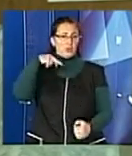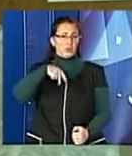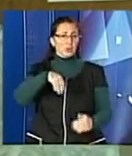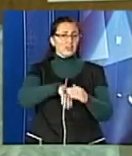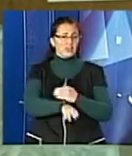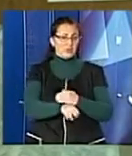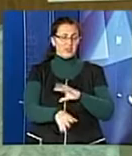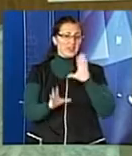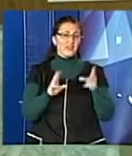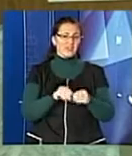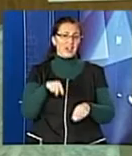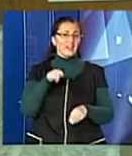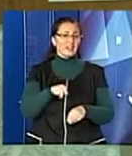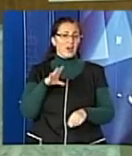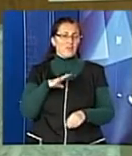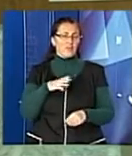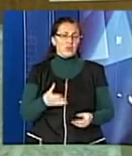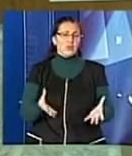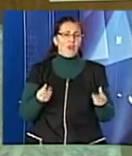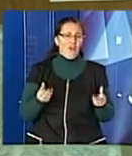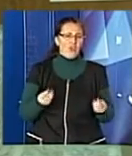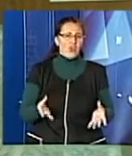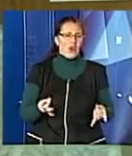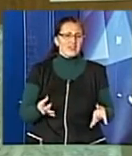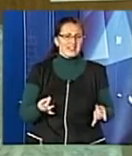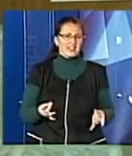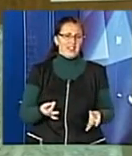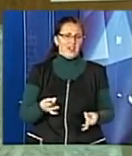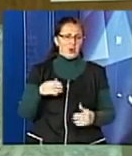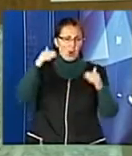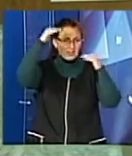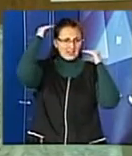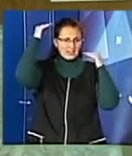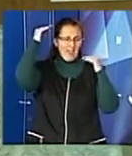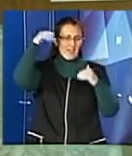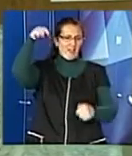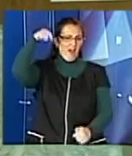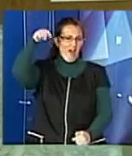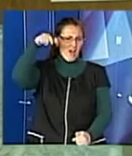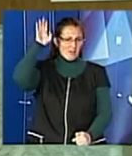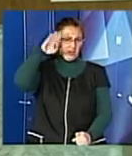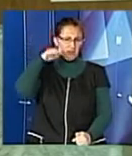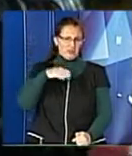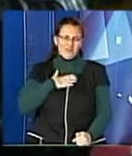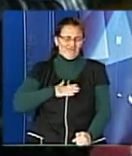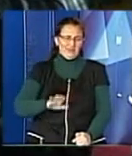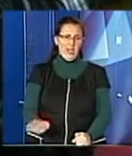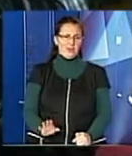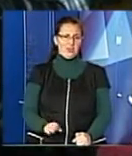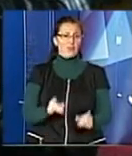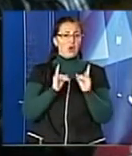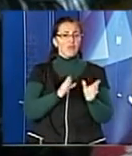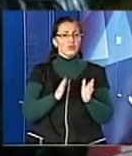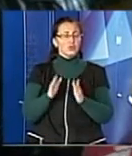взагалі, там було волого, сиро постійно, зі стелі капала якась вода. Ну, неприємно, скажімо так. У